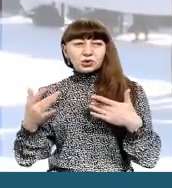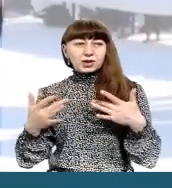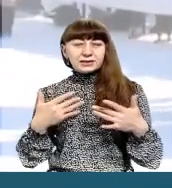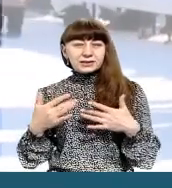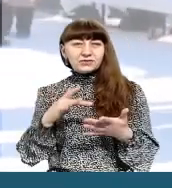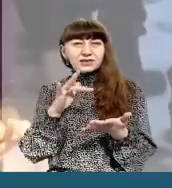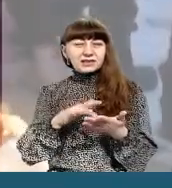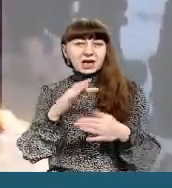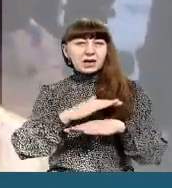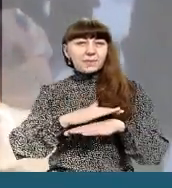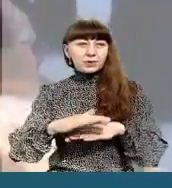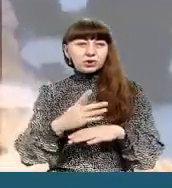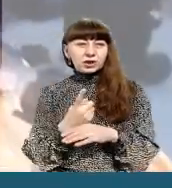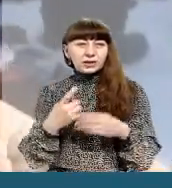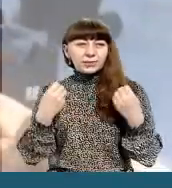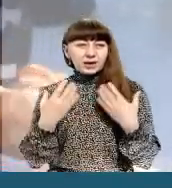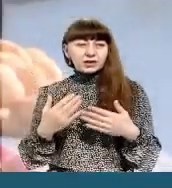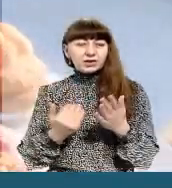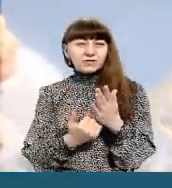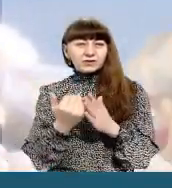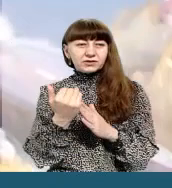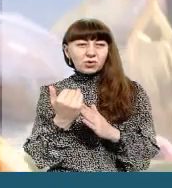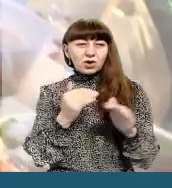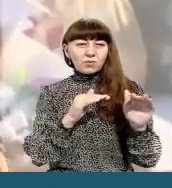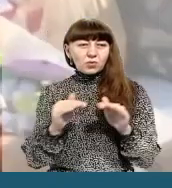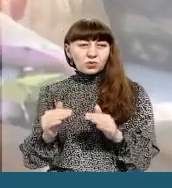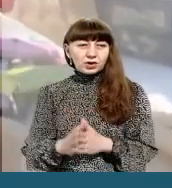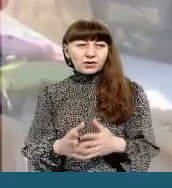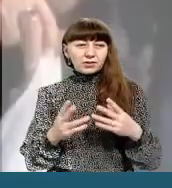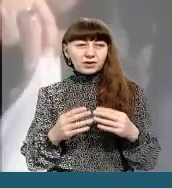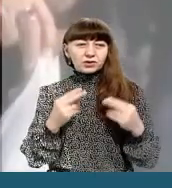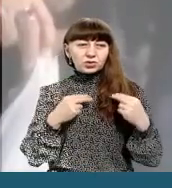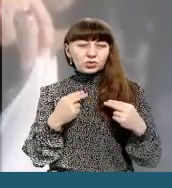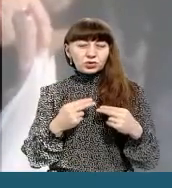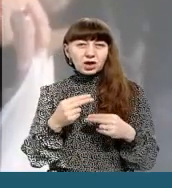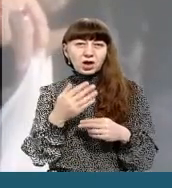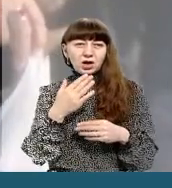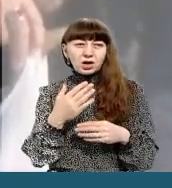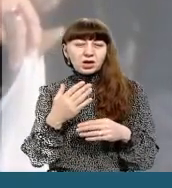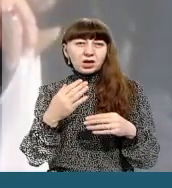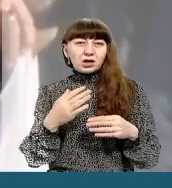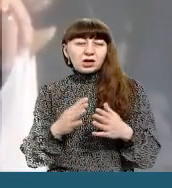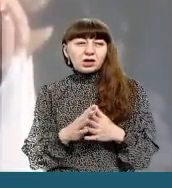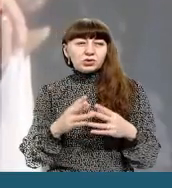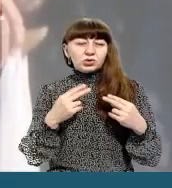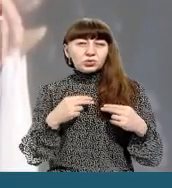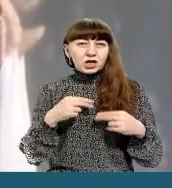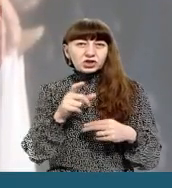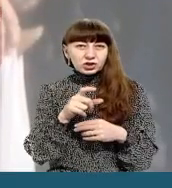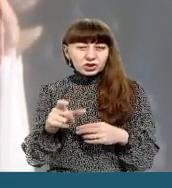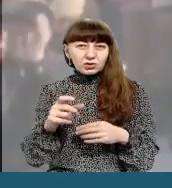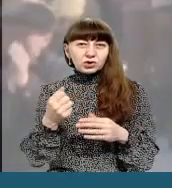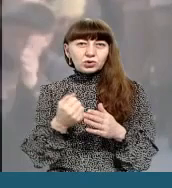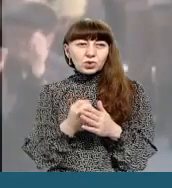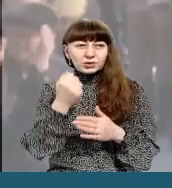Бұл мейрамның жоғары деңгейде өтуіне еңбектеген баладан еңкеген қарияға дейін белсенді атсалысты. Жиылған жұртшылықты